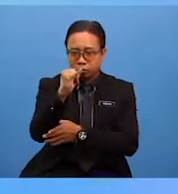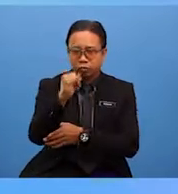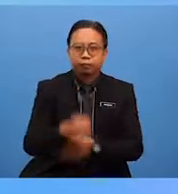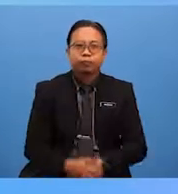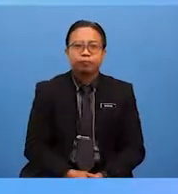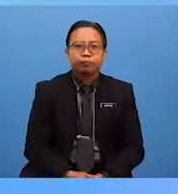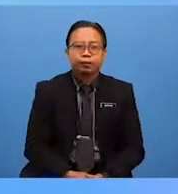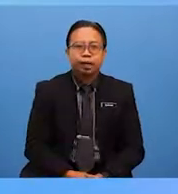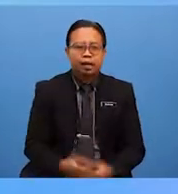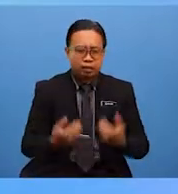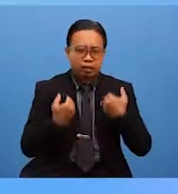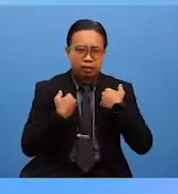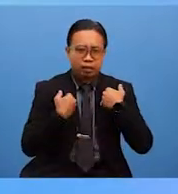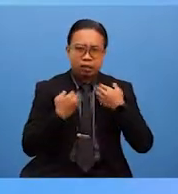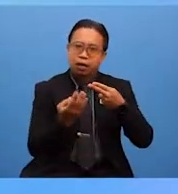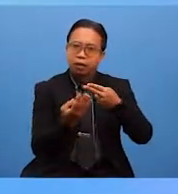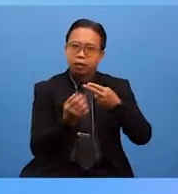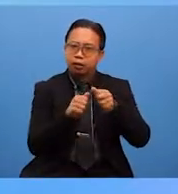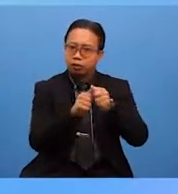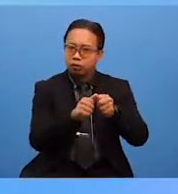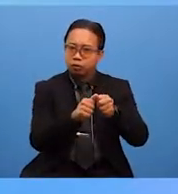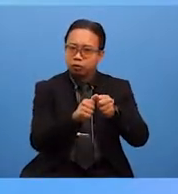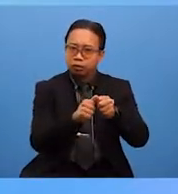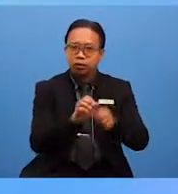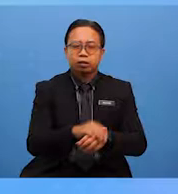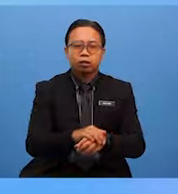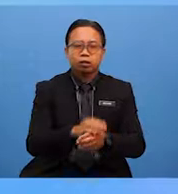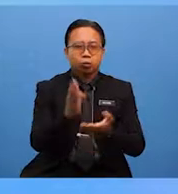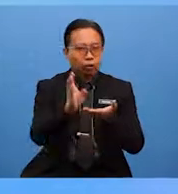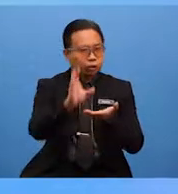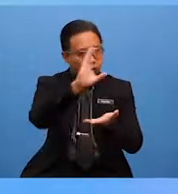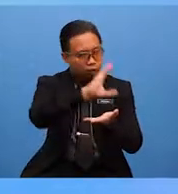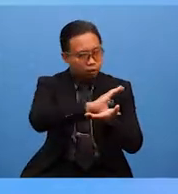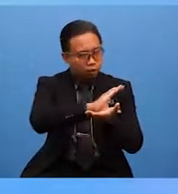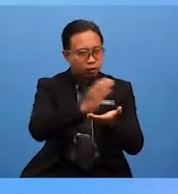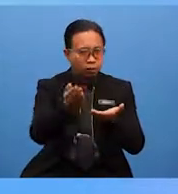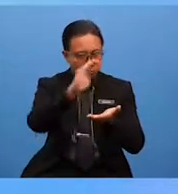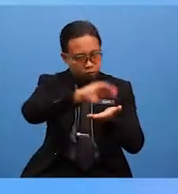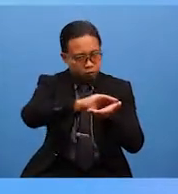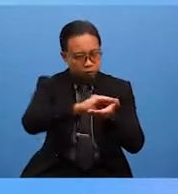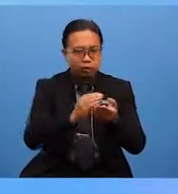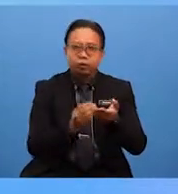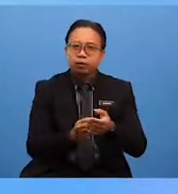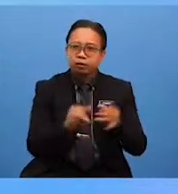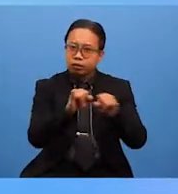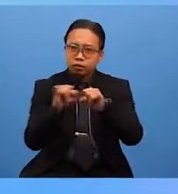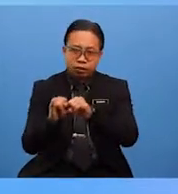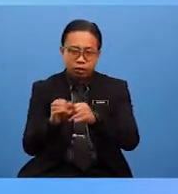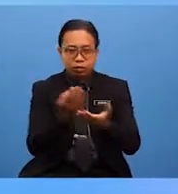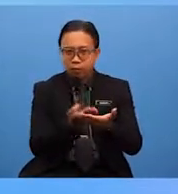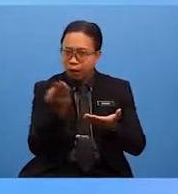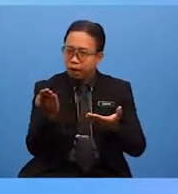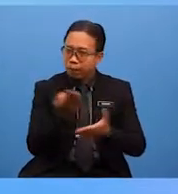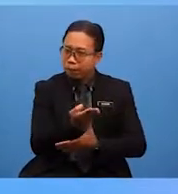Haber dalam sesuatu bahan berkantung kepada quantity bahan itu sendiri jenis bahan dan juga